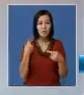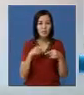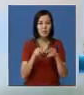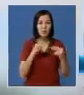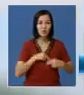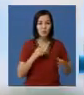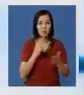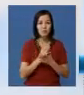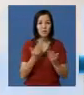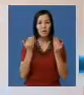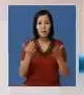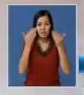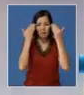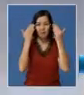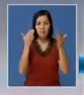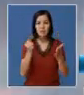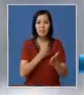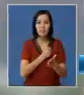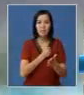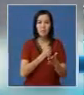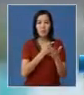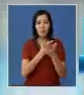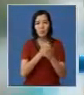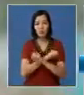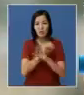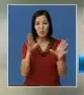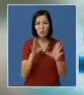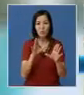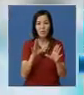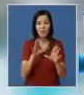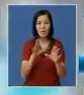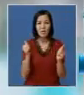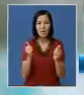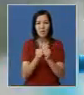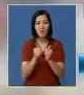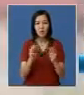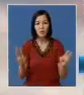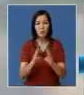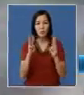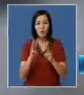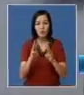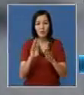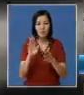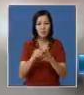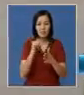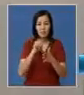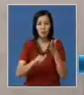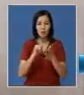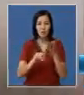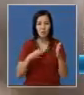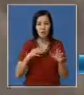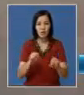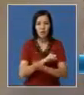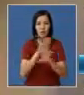жұмыс істеп жатыр. Әзірге белгілісі әскери құралдардың жарылуына елді мекенге жақын жерде тұрған өрт себеп болған.